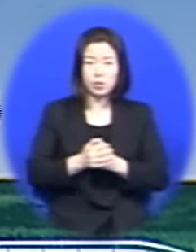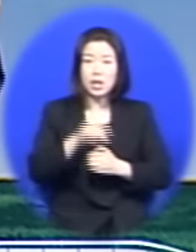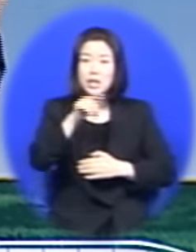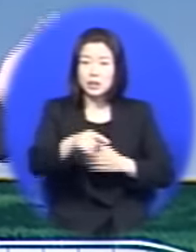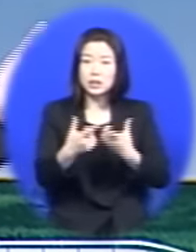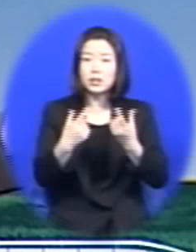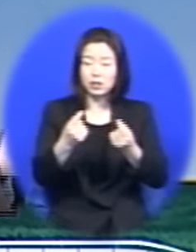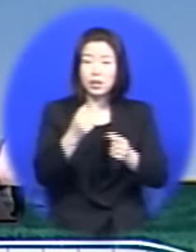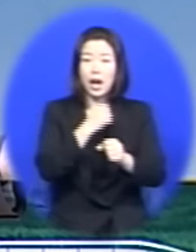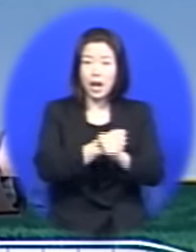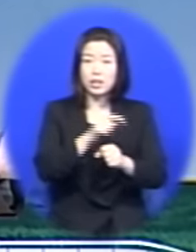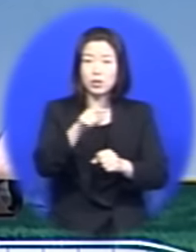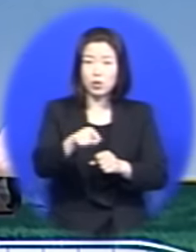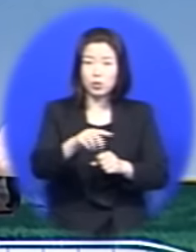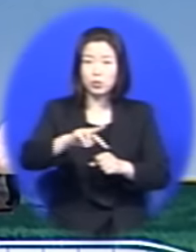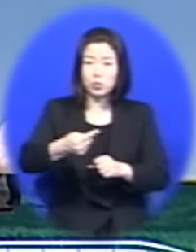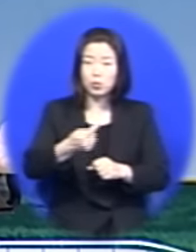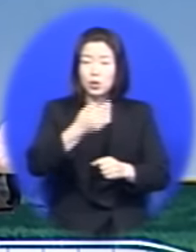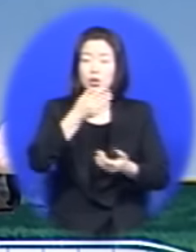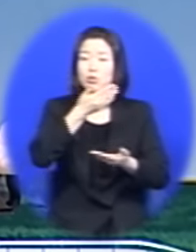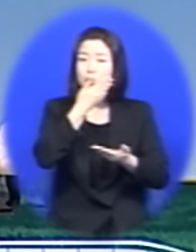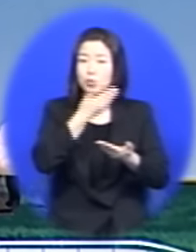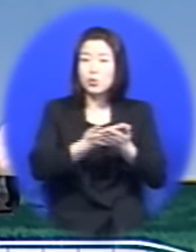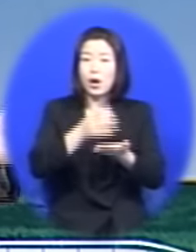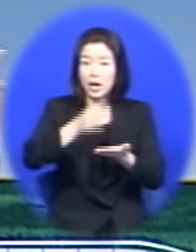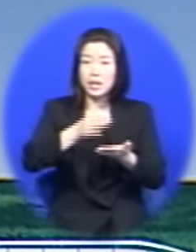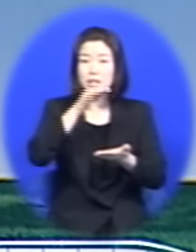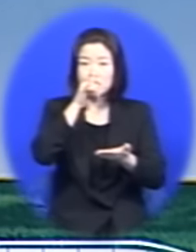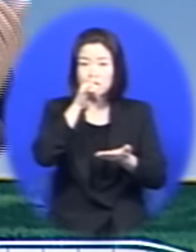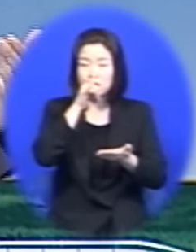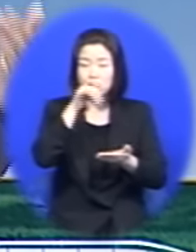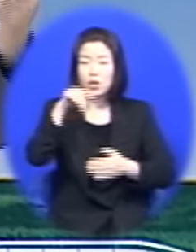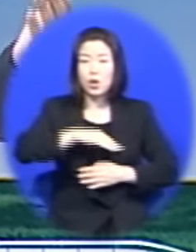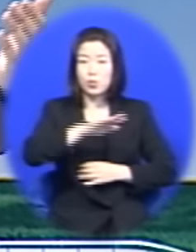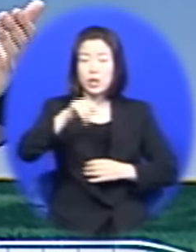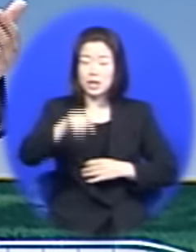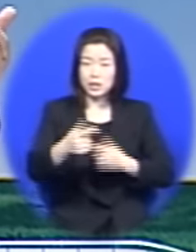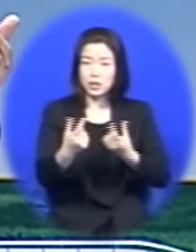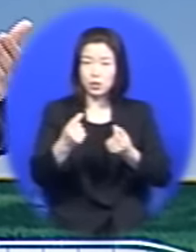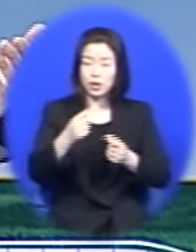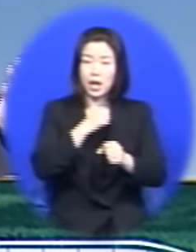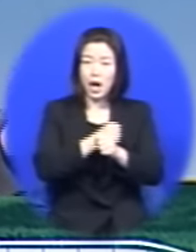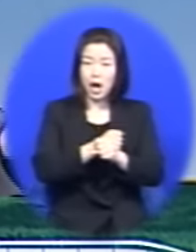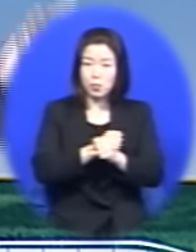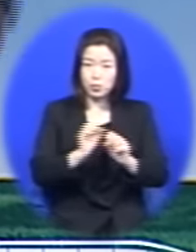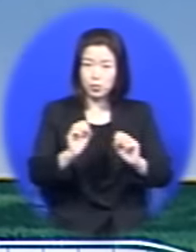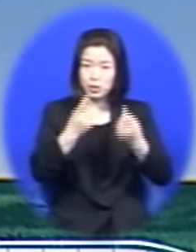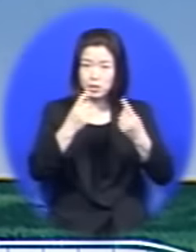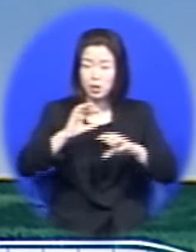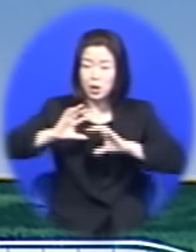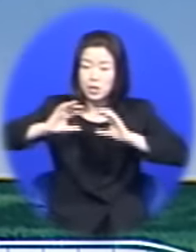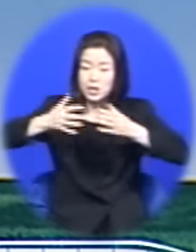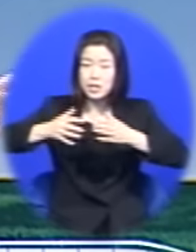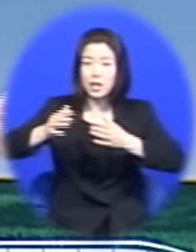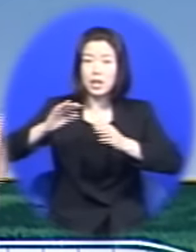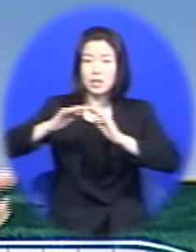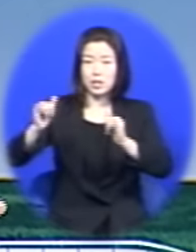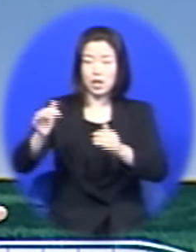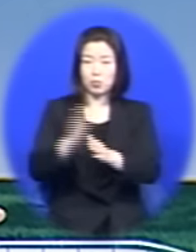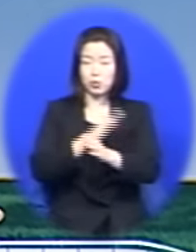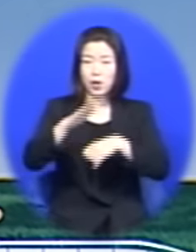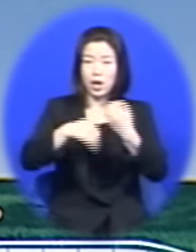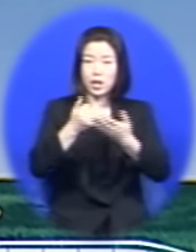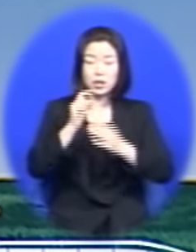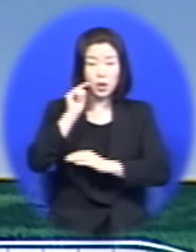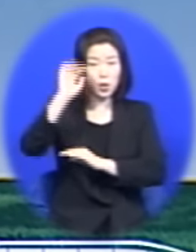그렇게 하는 것은 굉장히 중요한 가치가 있는 일입니다. 우리가 그렇게 함으로 세상 사람들로부터 하나님께 영광을 돌리게 하는 일을